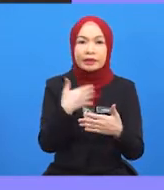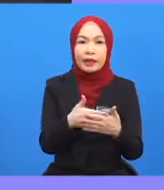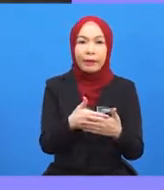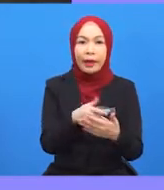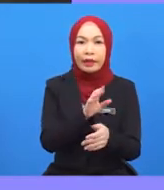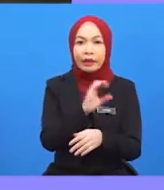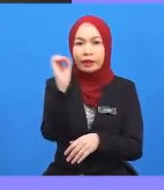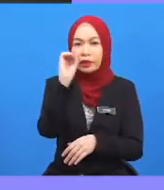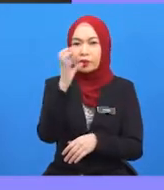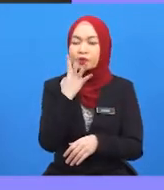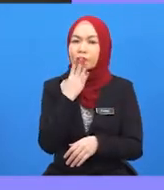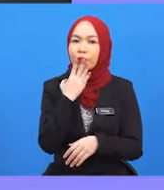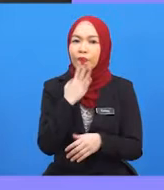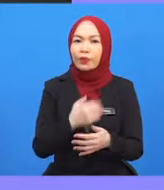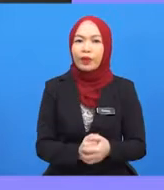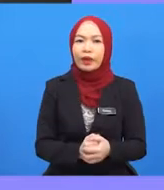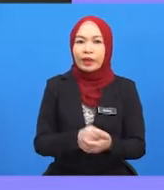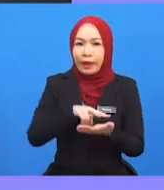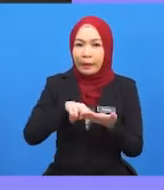Bacaan akhir biuret menunjukkan bacaan